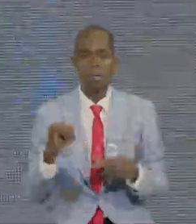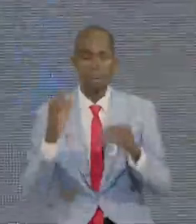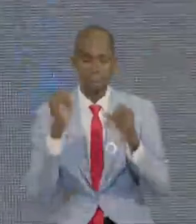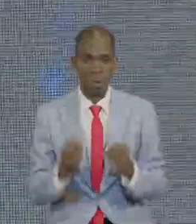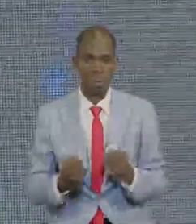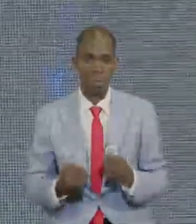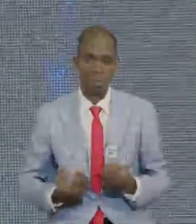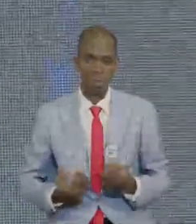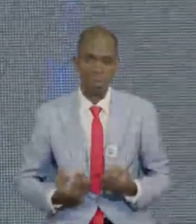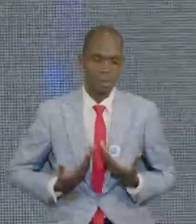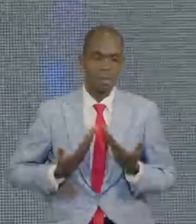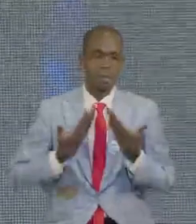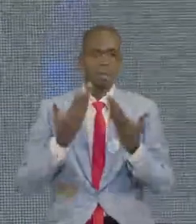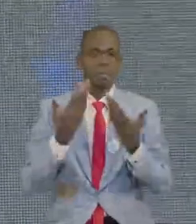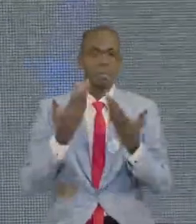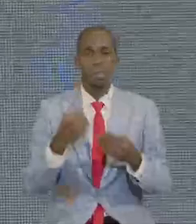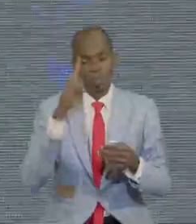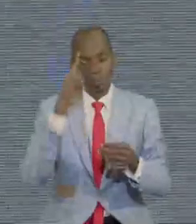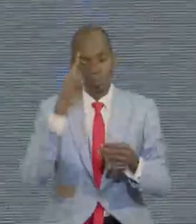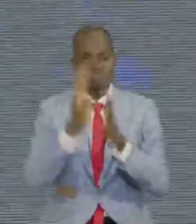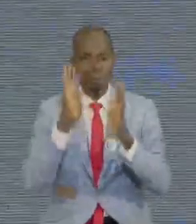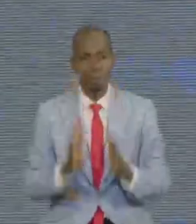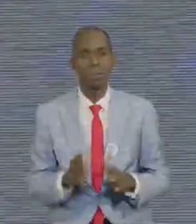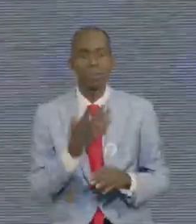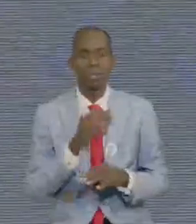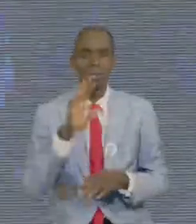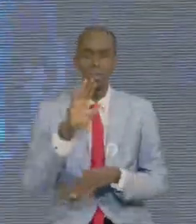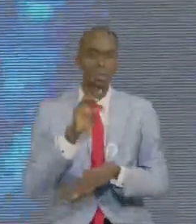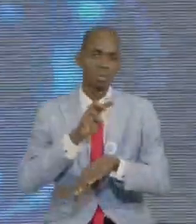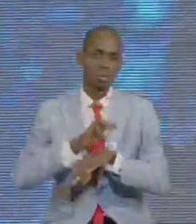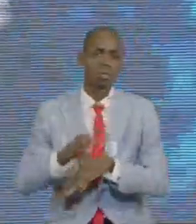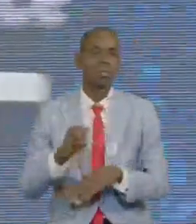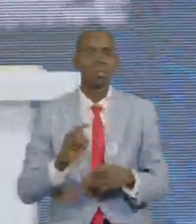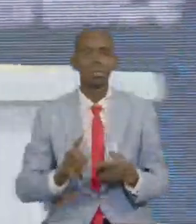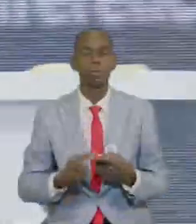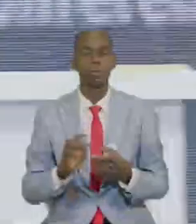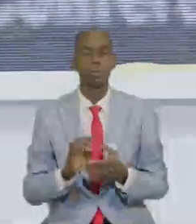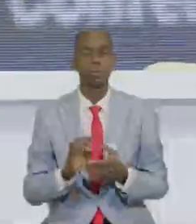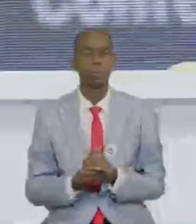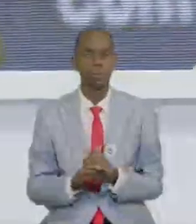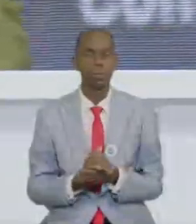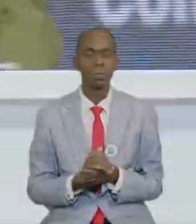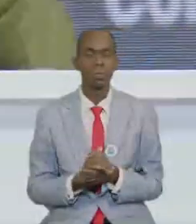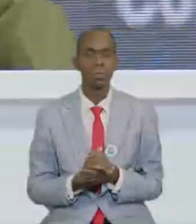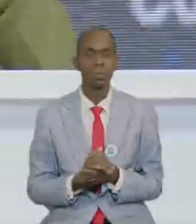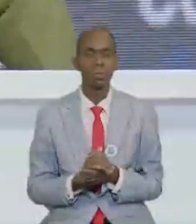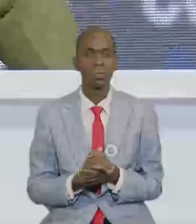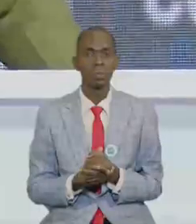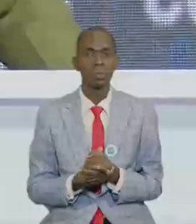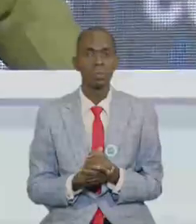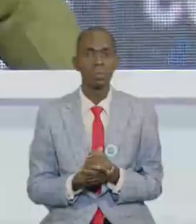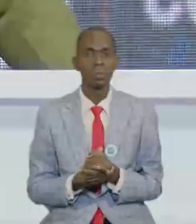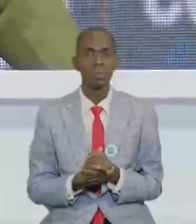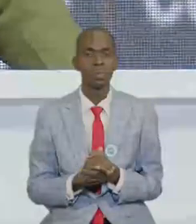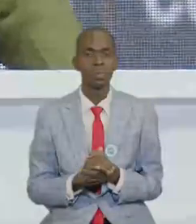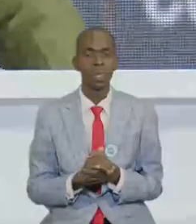the saints and the sinners you are ministering to. La puissance de réveil rallume, enflamme les saints à qui vous